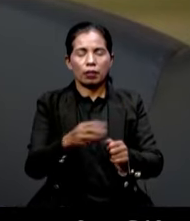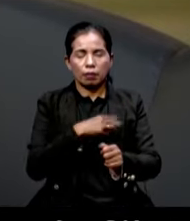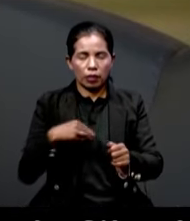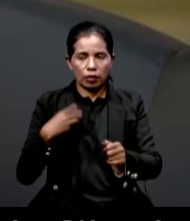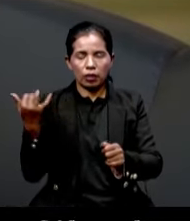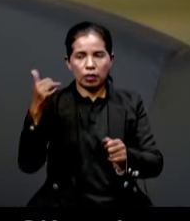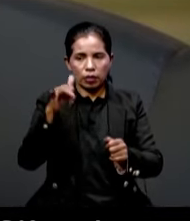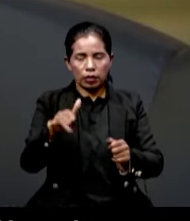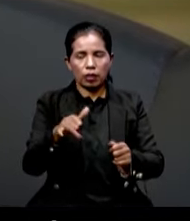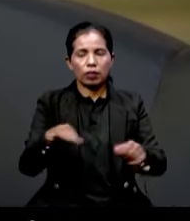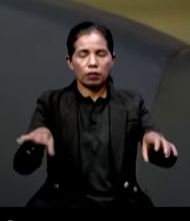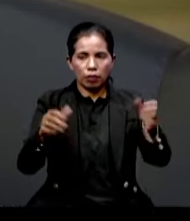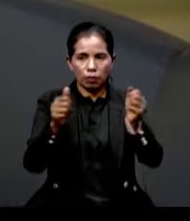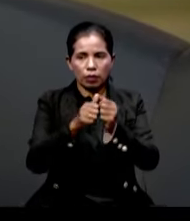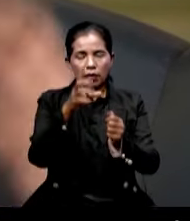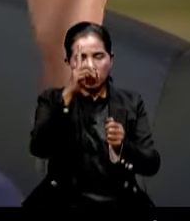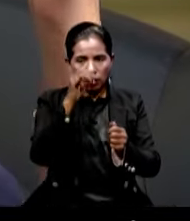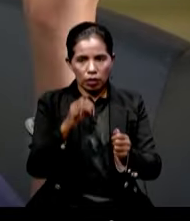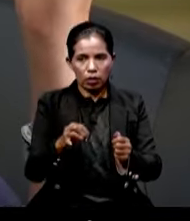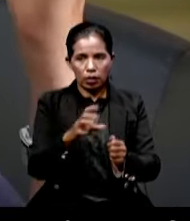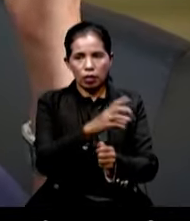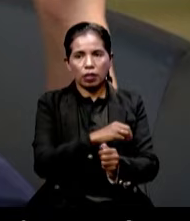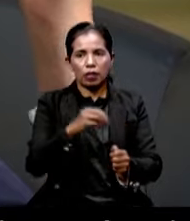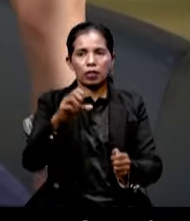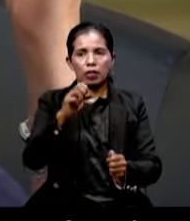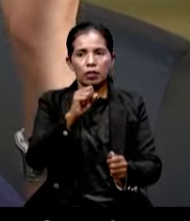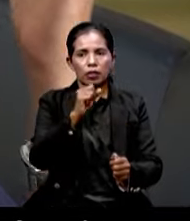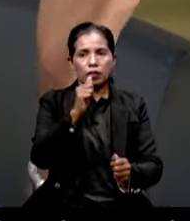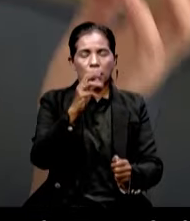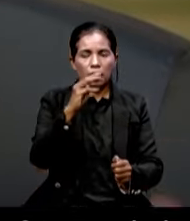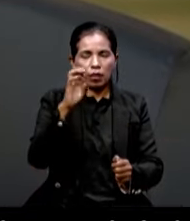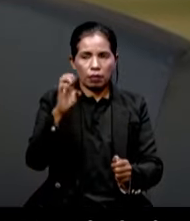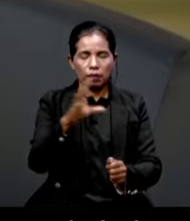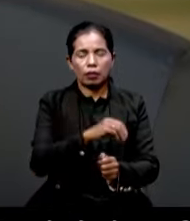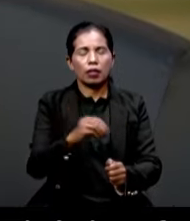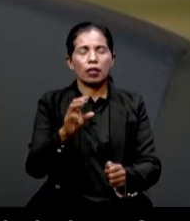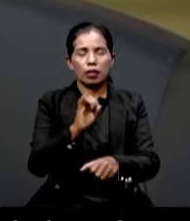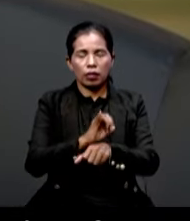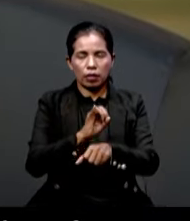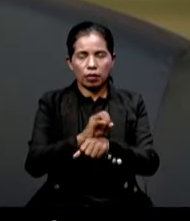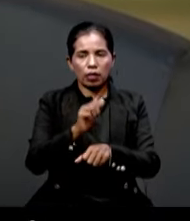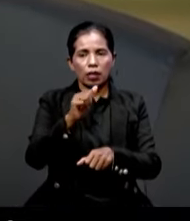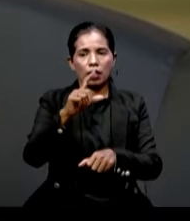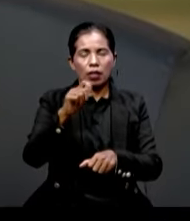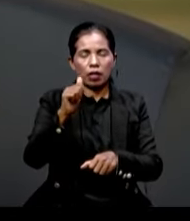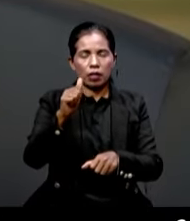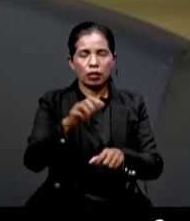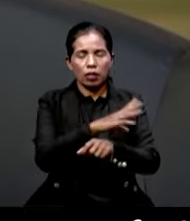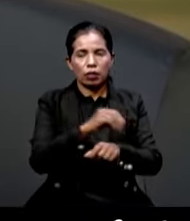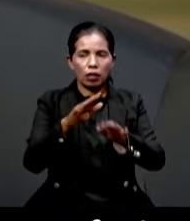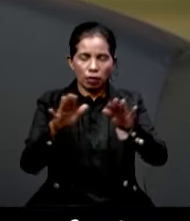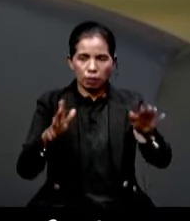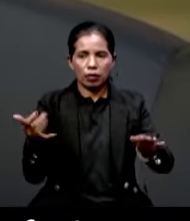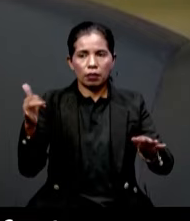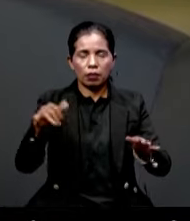baik yang berkarya di Dili dan juga di Same, di Alas, ya di paroki Alas, dan juga anak-anak